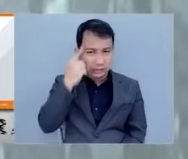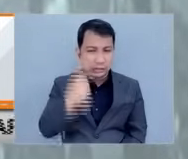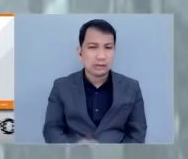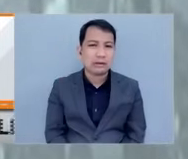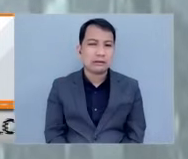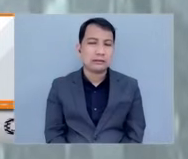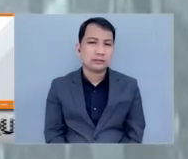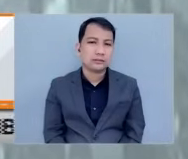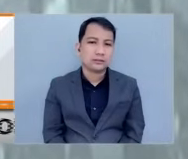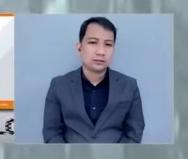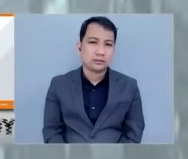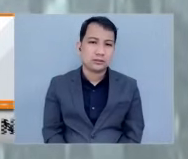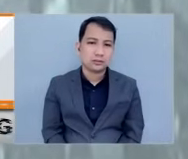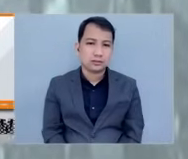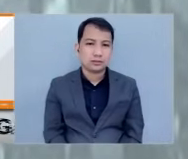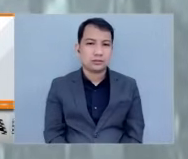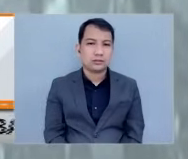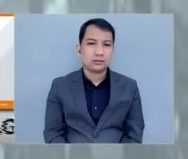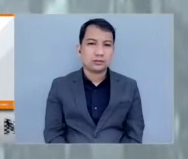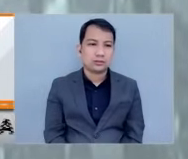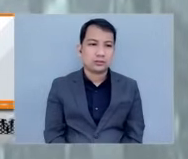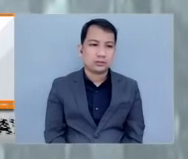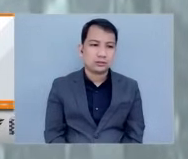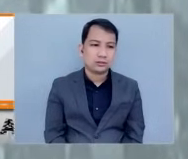10 years na nakaraan, pero